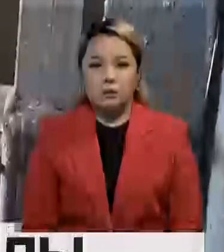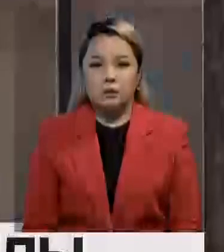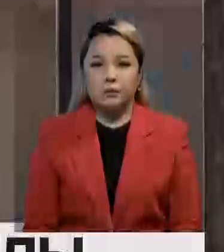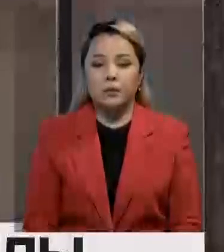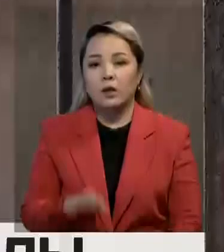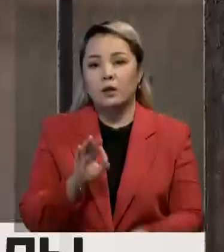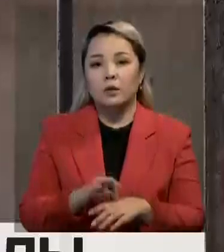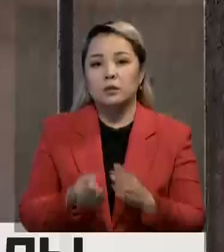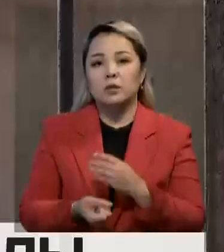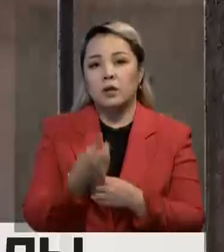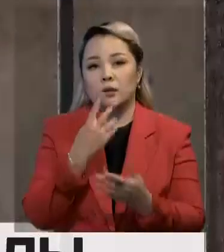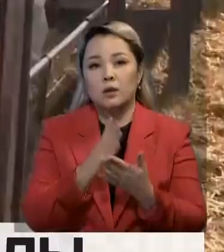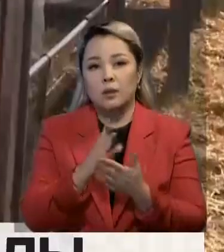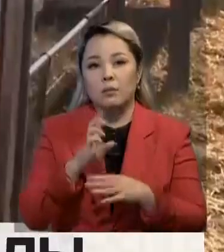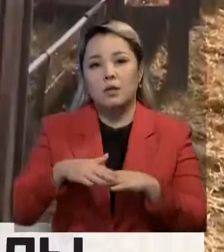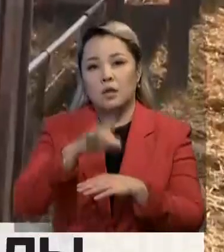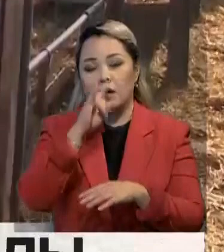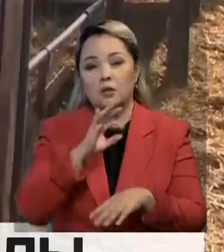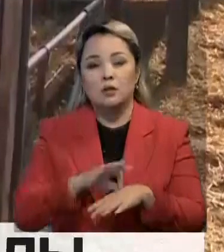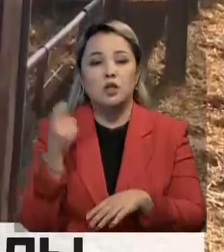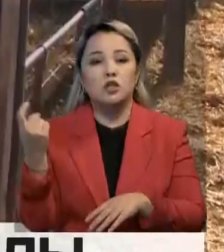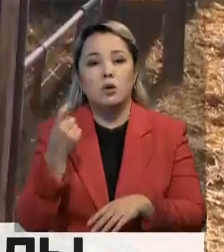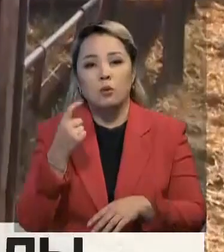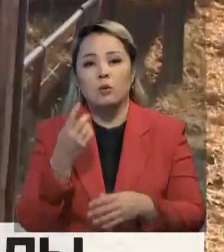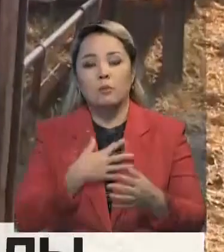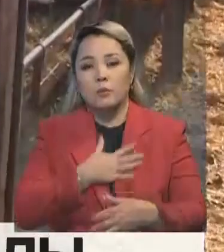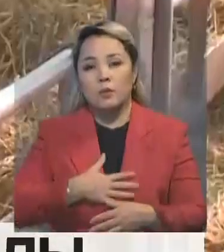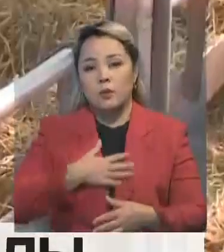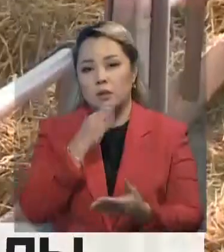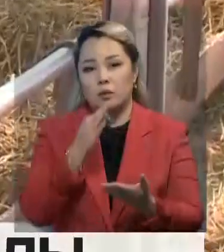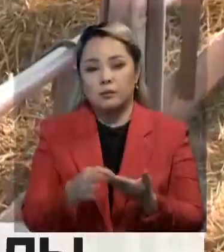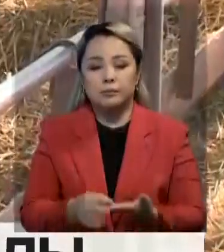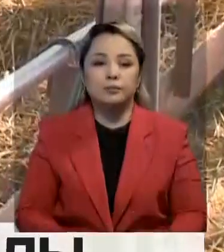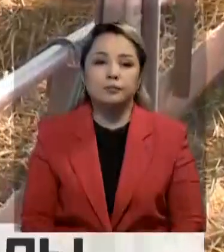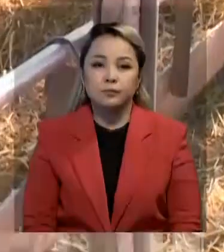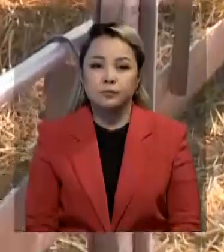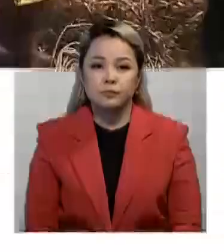Сары ауруы қайдан шықты? Батыс қазақстандық шаруалардың көңілі алаң.